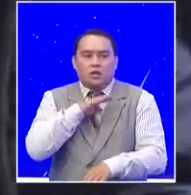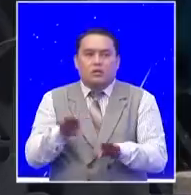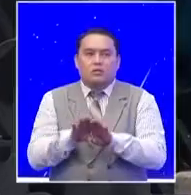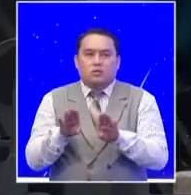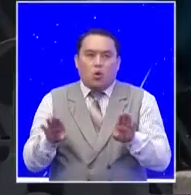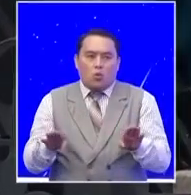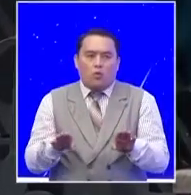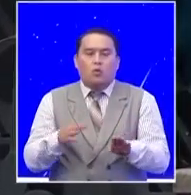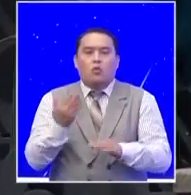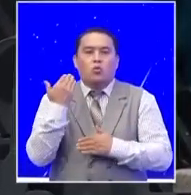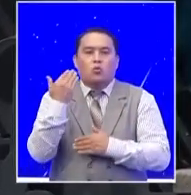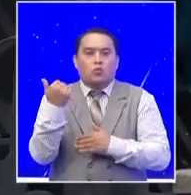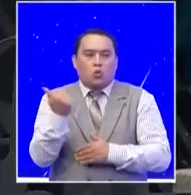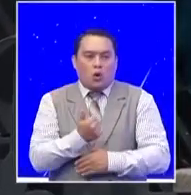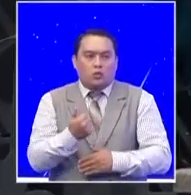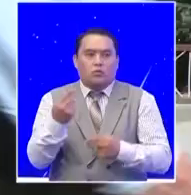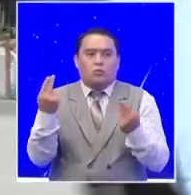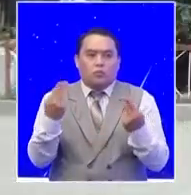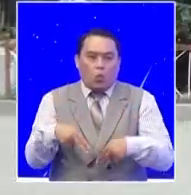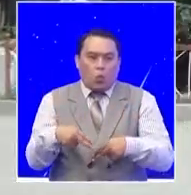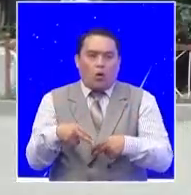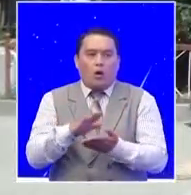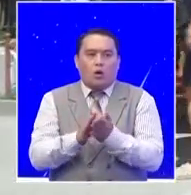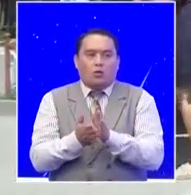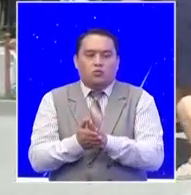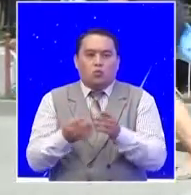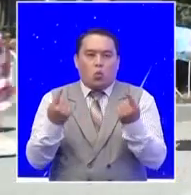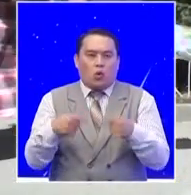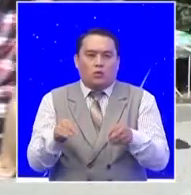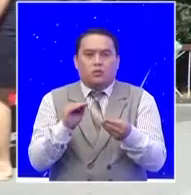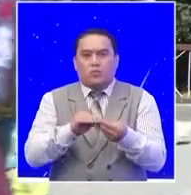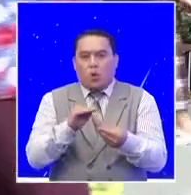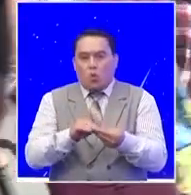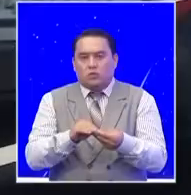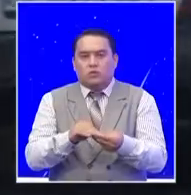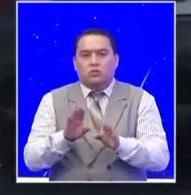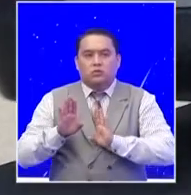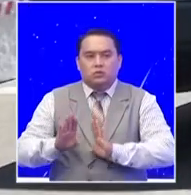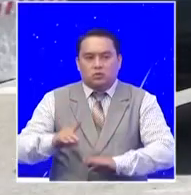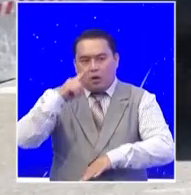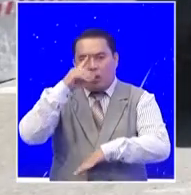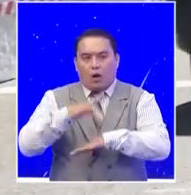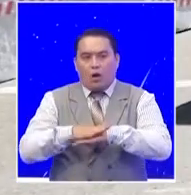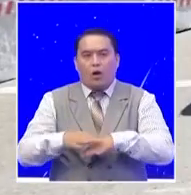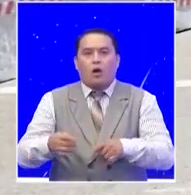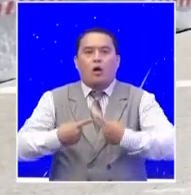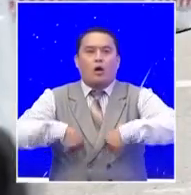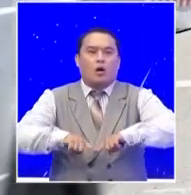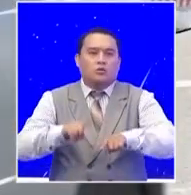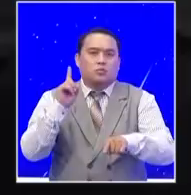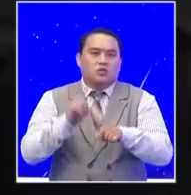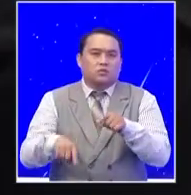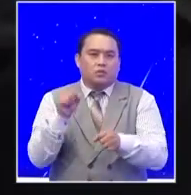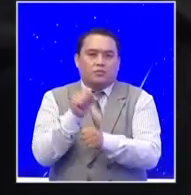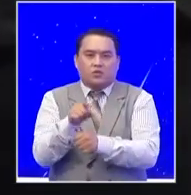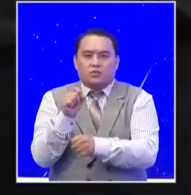көрініс. Өткен аптада ғана пост қойылғанымен ахуал қуантарлық емес. Амандық Баталов орынбасары мен облыстық арнайы штабқа шұғыл